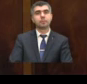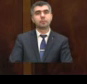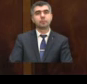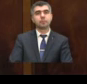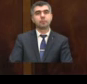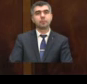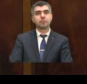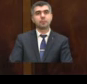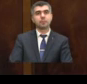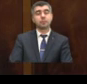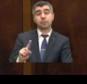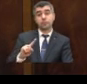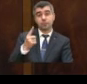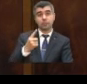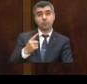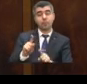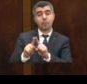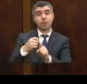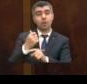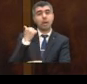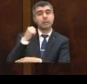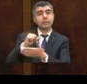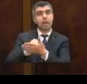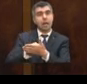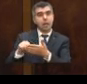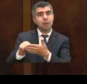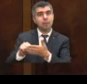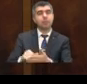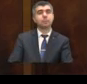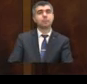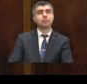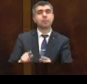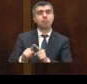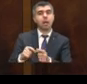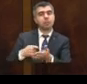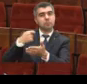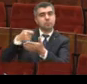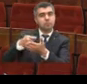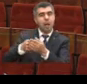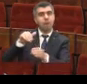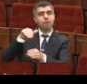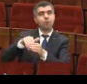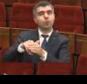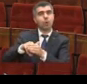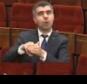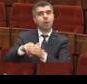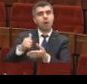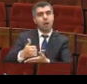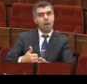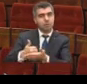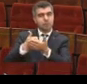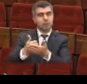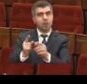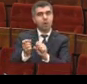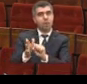أولاً، حذف الخصم الضريبي المدفوع للتبرعات المدفوعة لصندوق الجائحة كوفيد. هذا